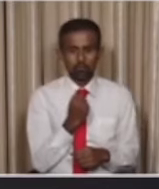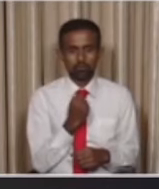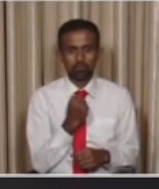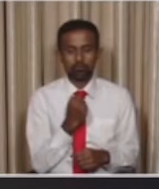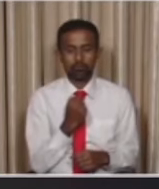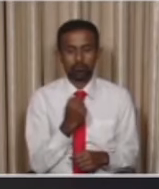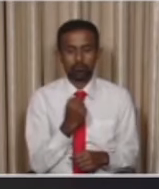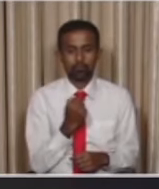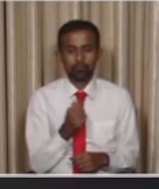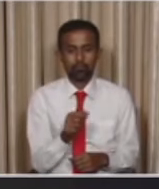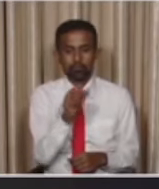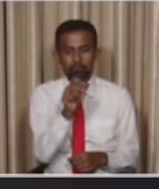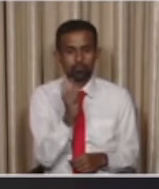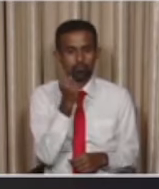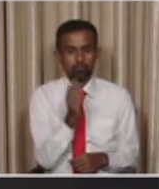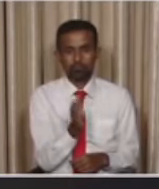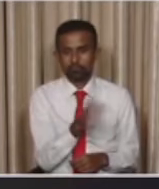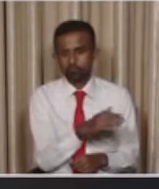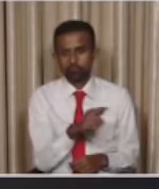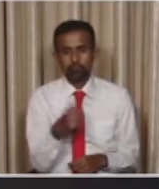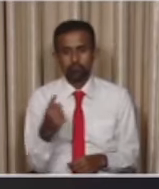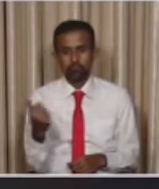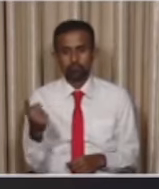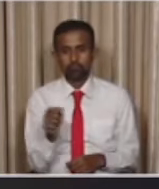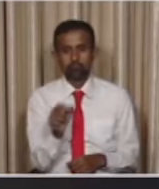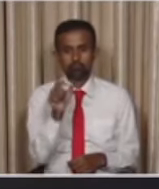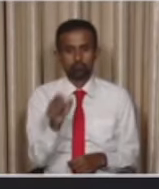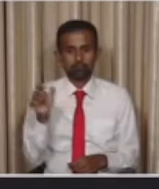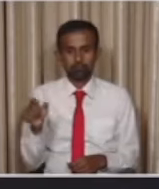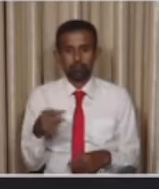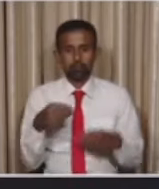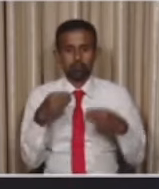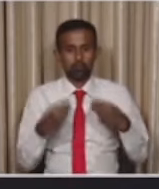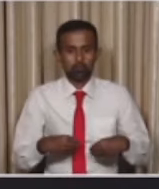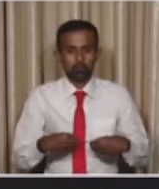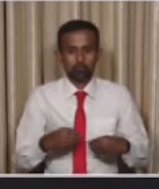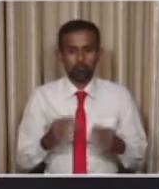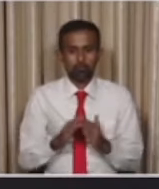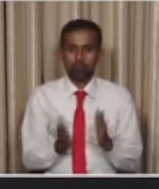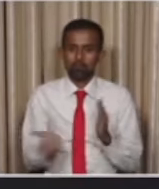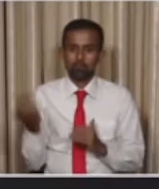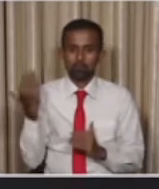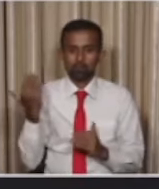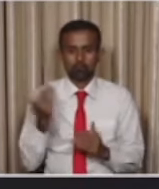අනිකුත් අපේක්ෂකයෝ දින අපේක්ෂකයා ඇර අනිකුත් අපේක්ෂකරු පැරදිලා ගෙදර යන්න වෙනවා.